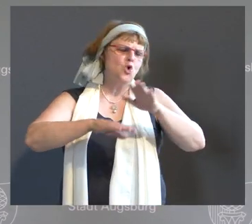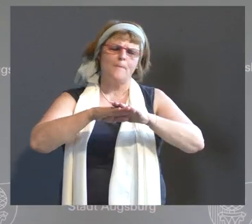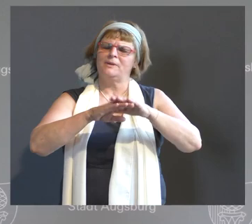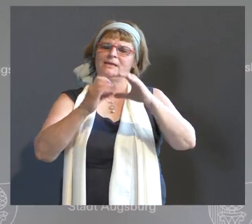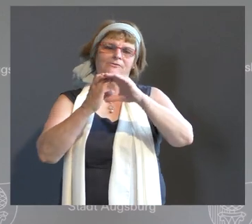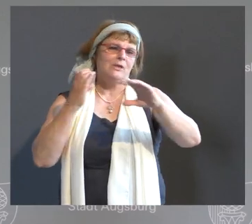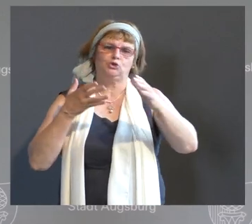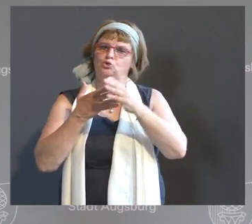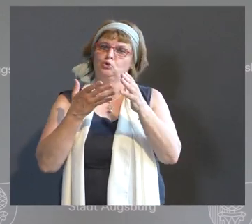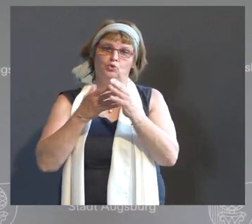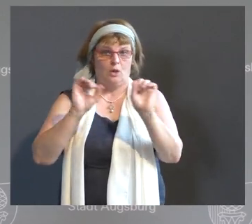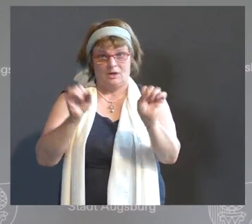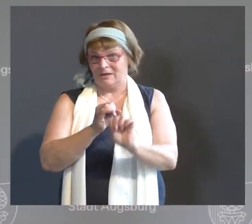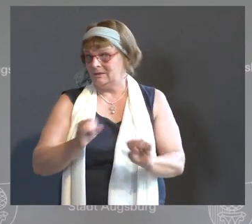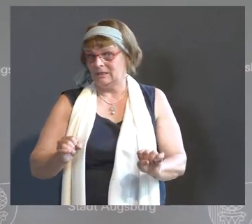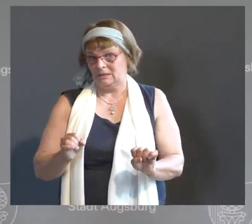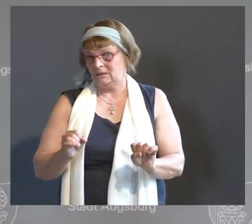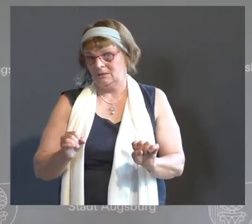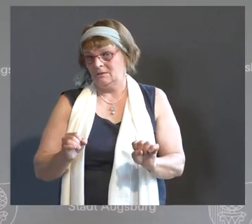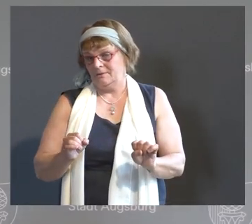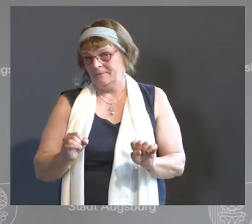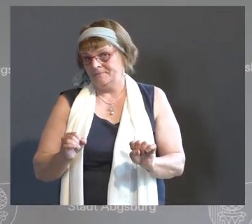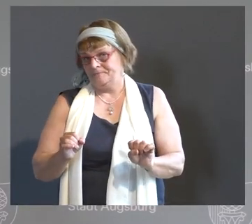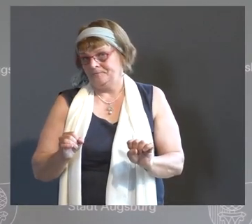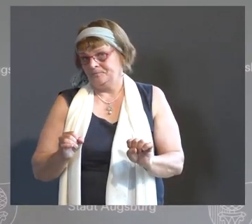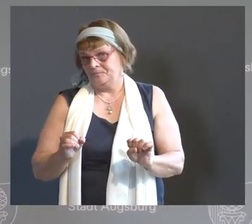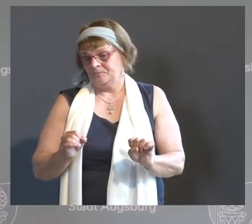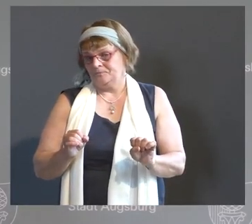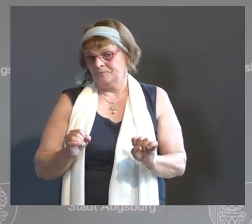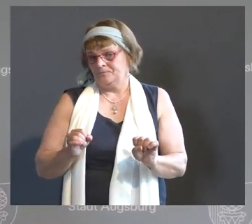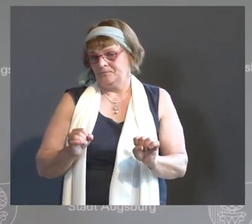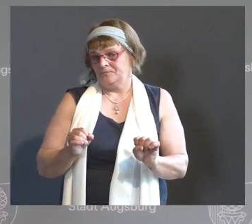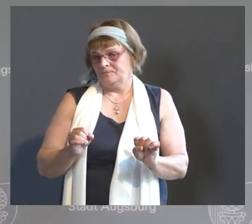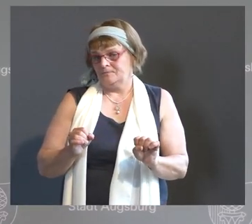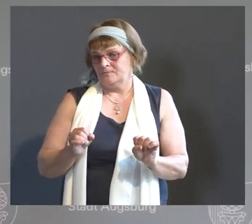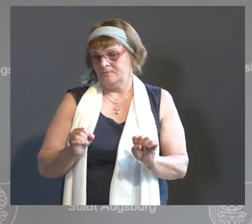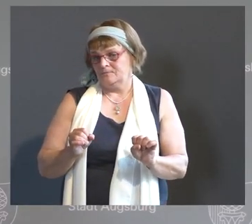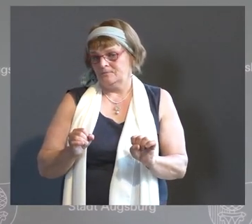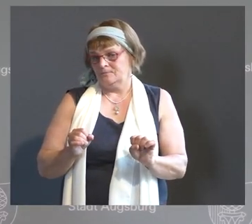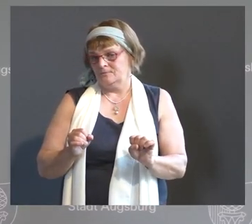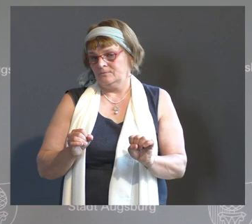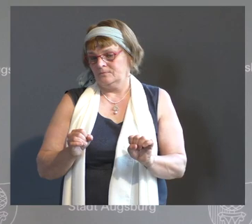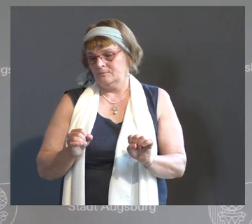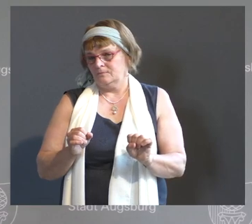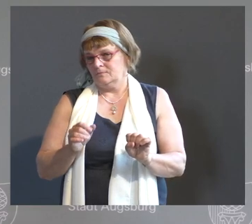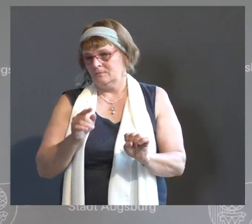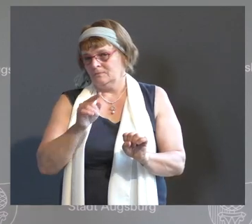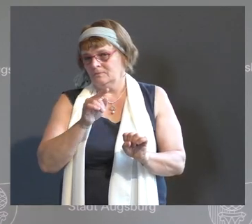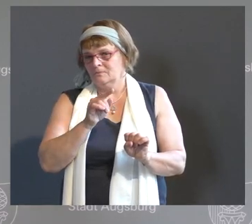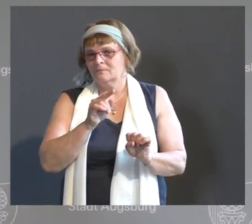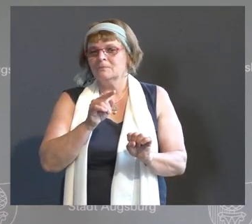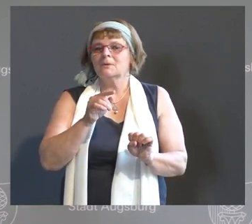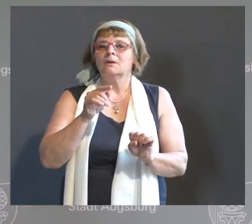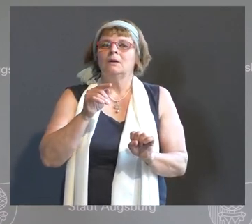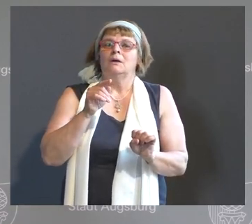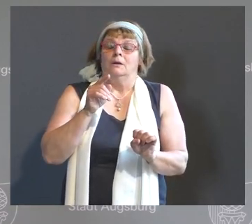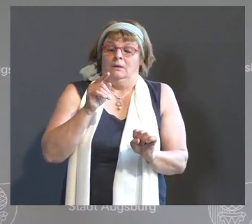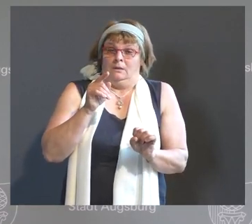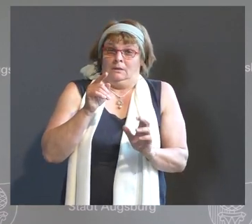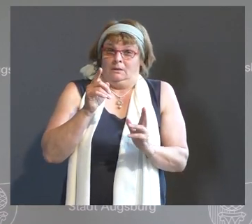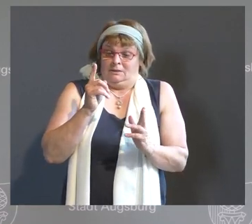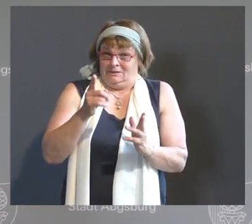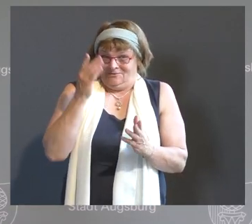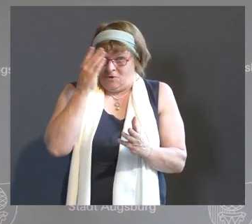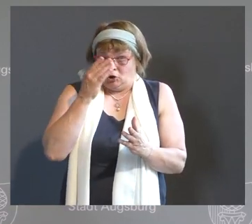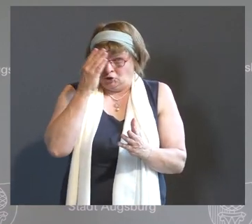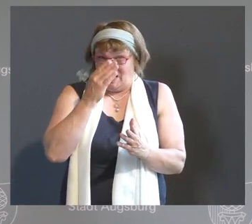das, was wir jetzt tun werden. Und es hatte genau den Effekt. dass wir nicht mehr Glasflaschen hatten. Man muss sich das einmal vorstellen,